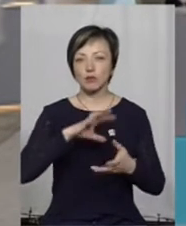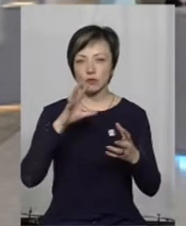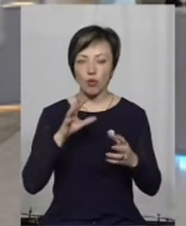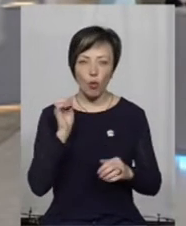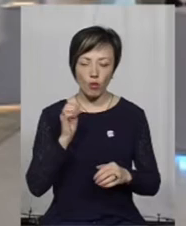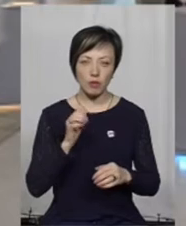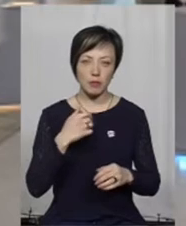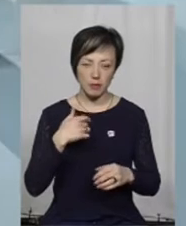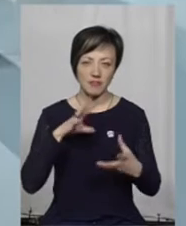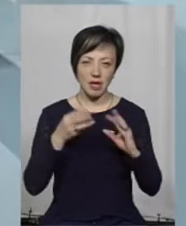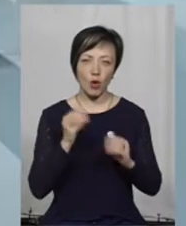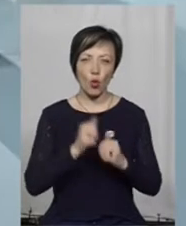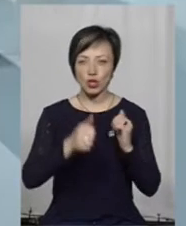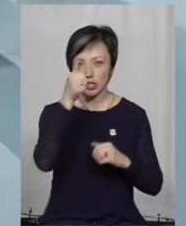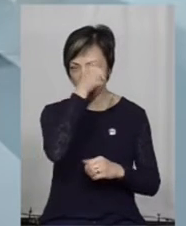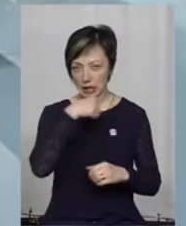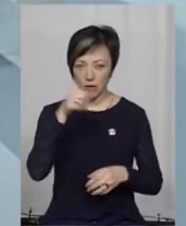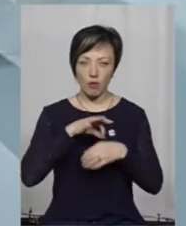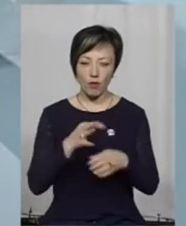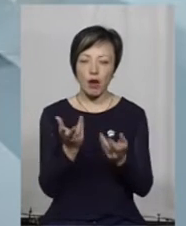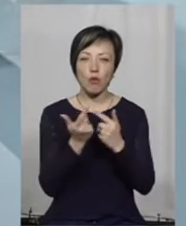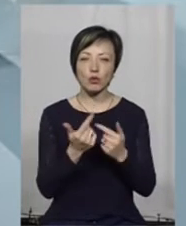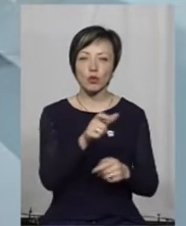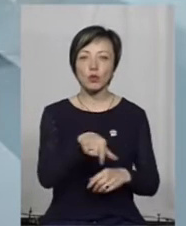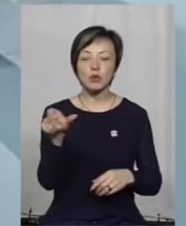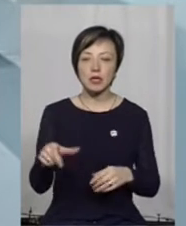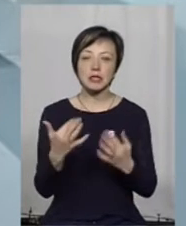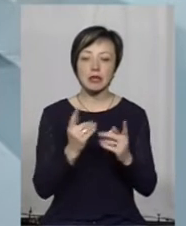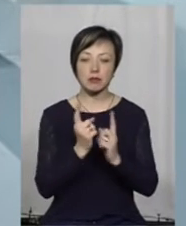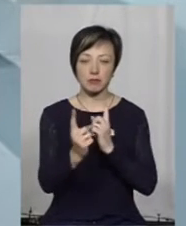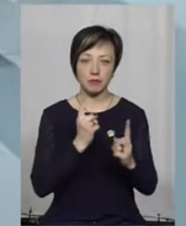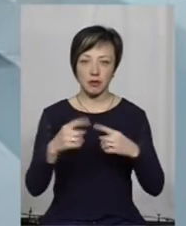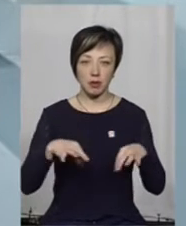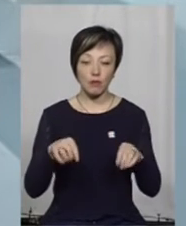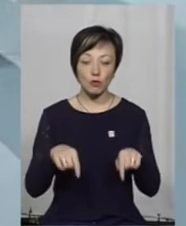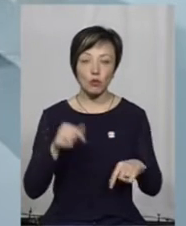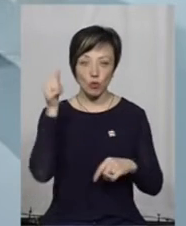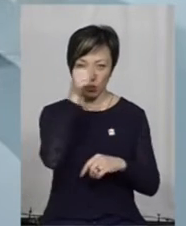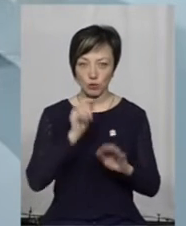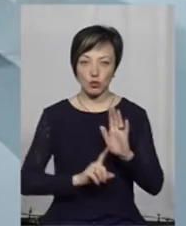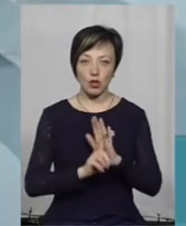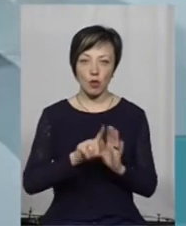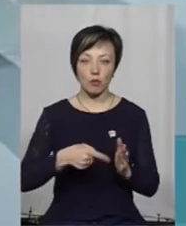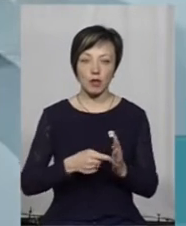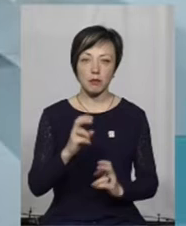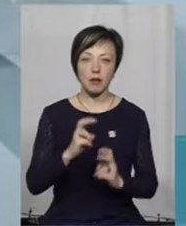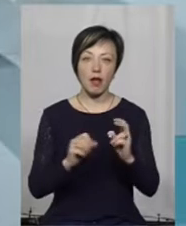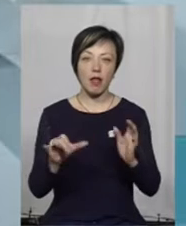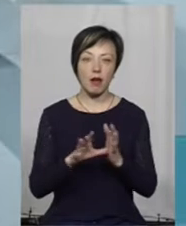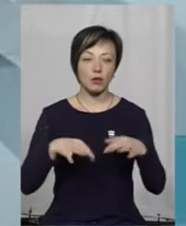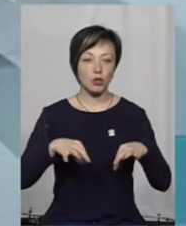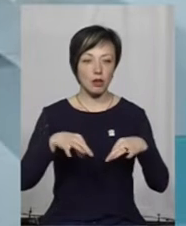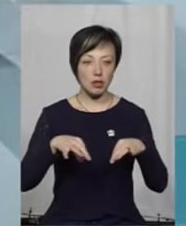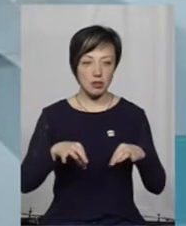проводимо підрахунок пасажирів у громадському транспорті. В цьому році ми лише розпочали з комунального підприємства